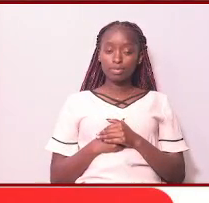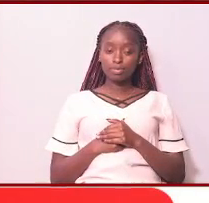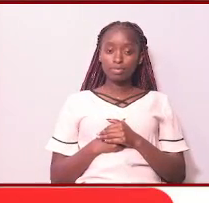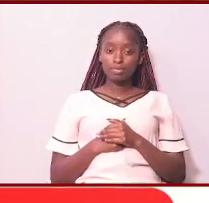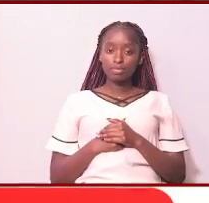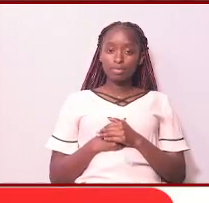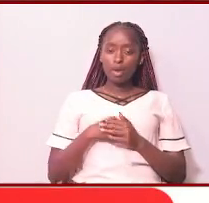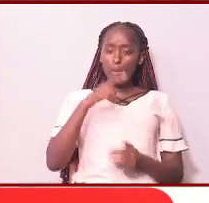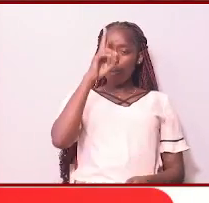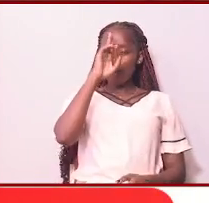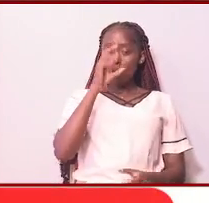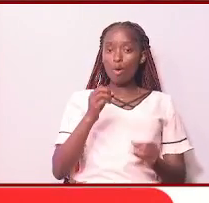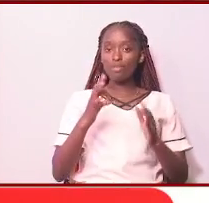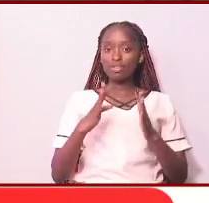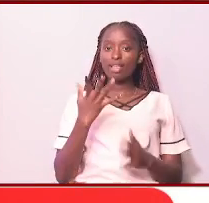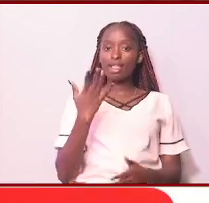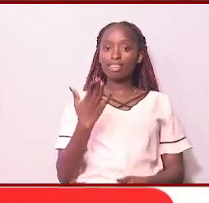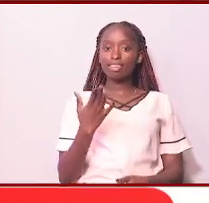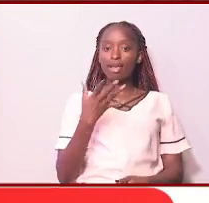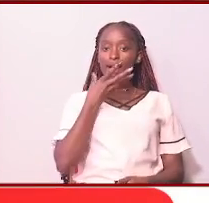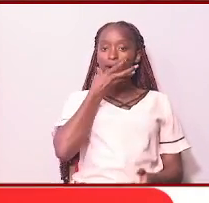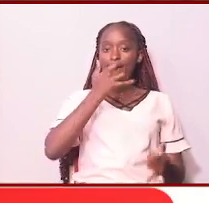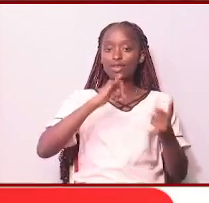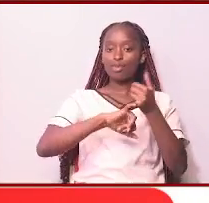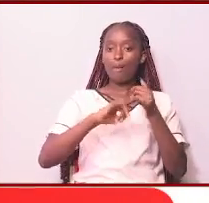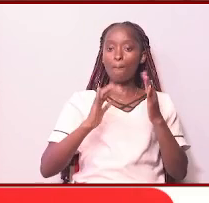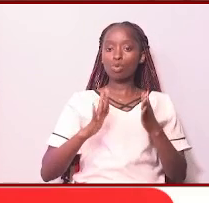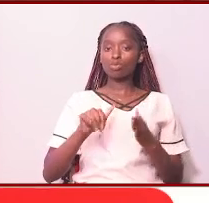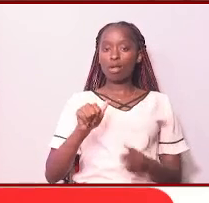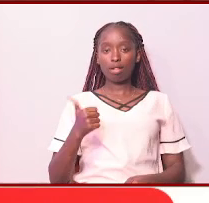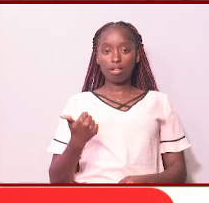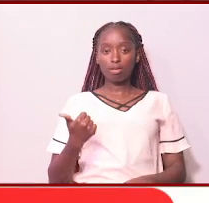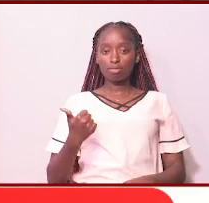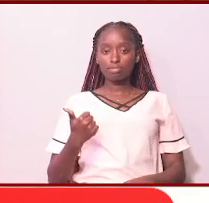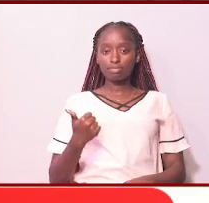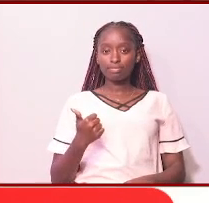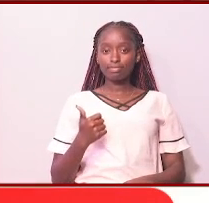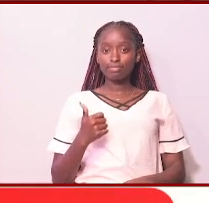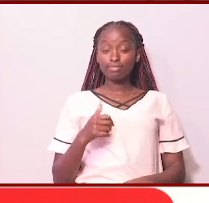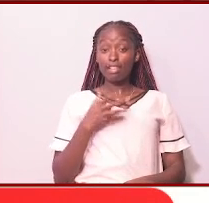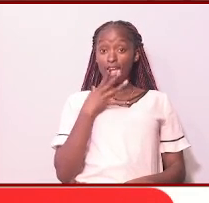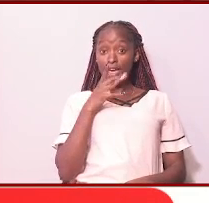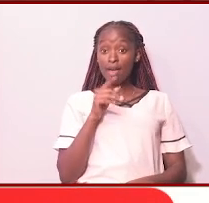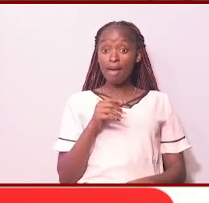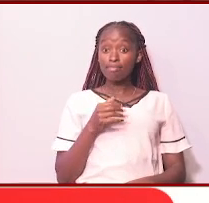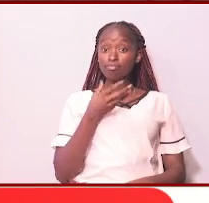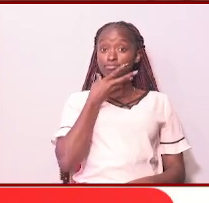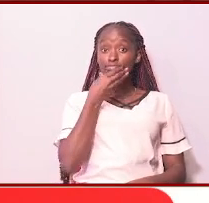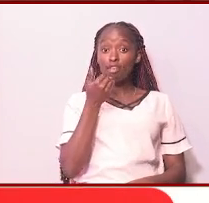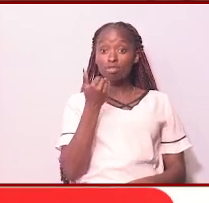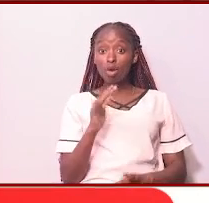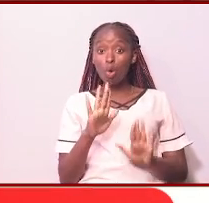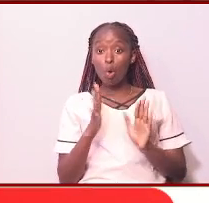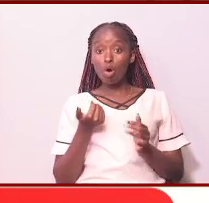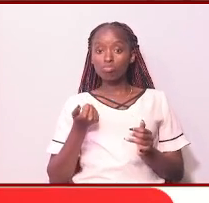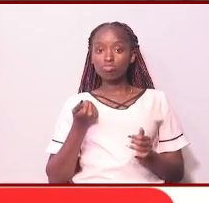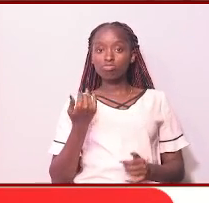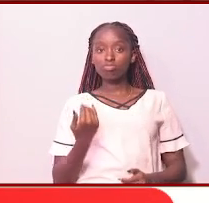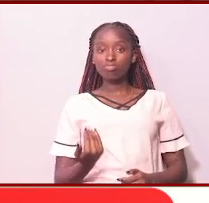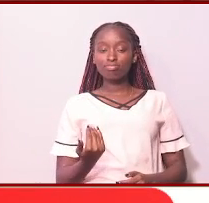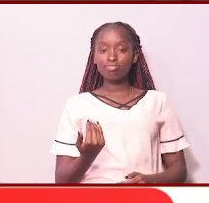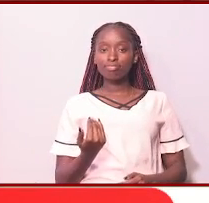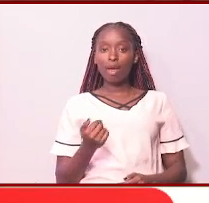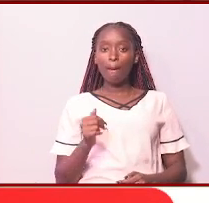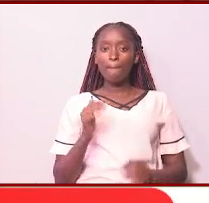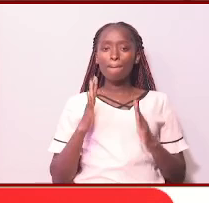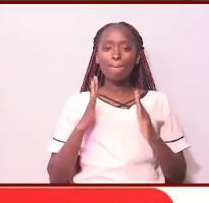That police officer is somebody's husband. That police officer is a son or a daughter to somebody. That